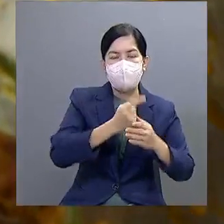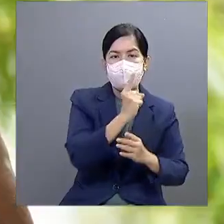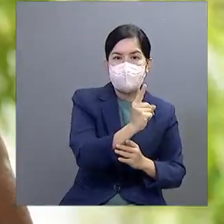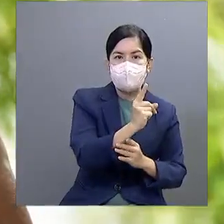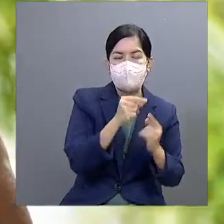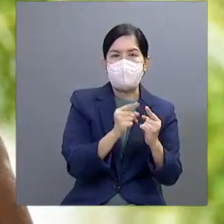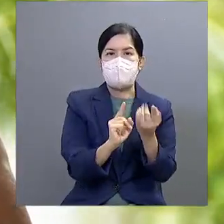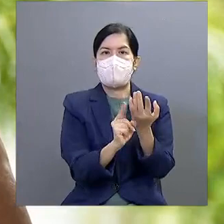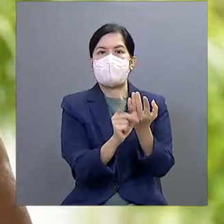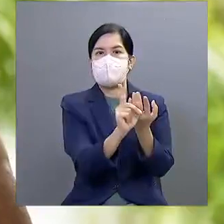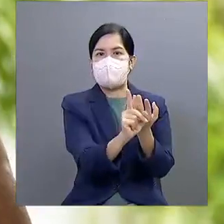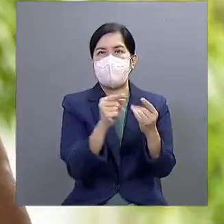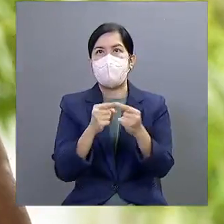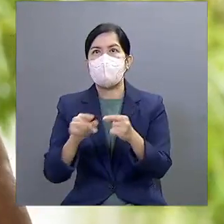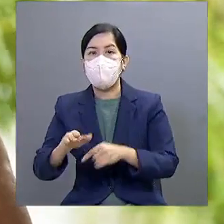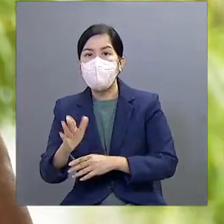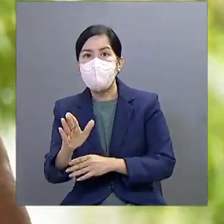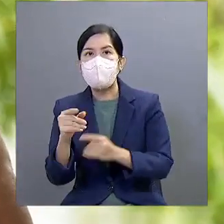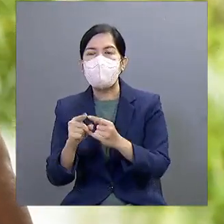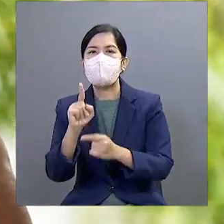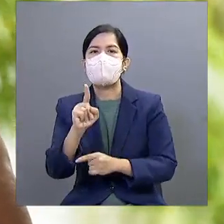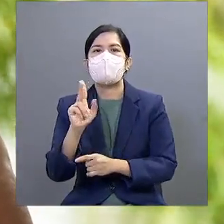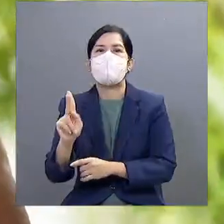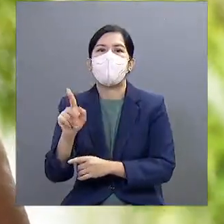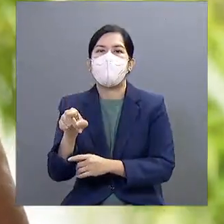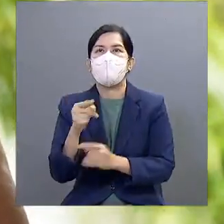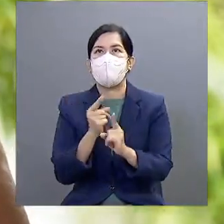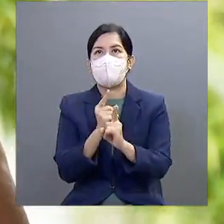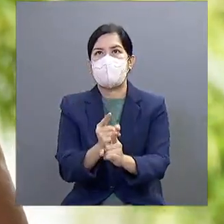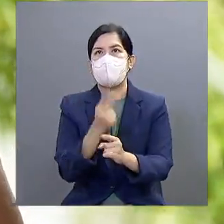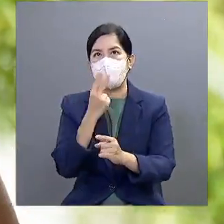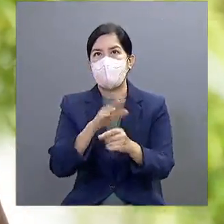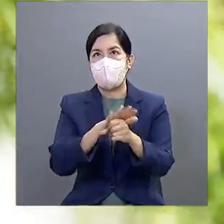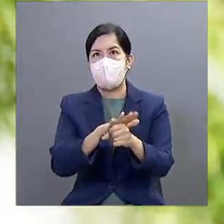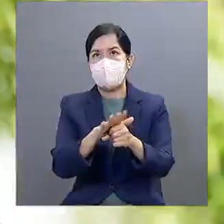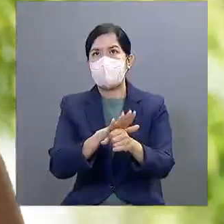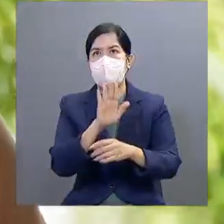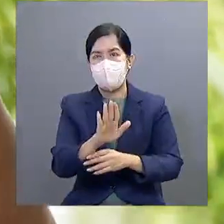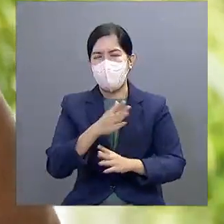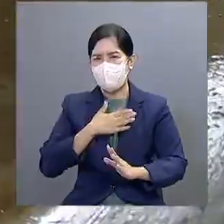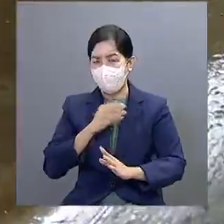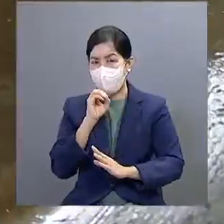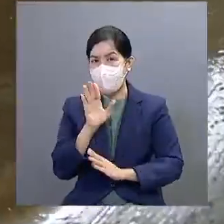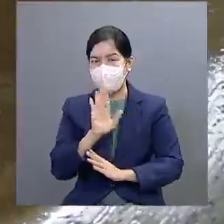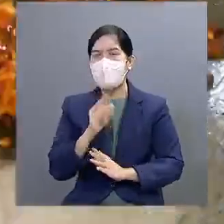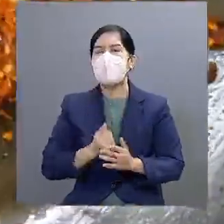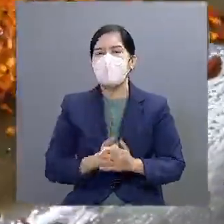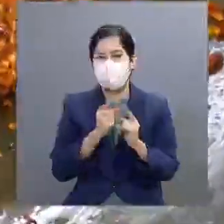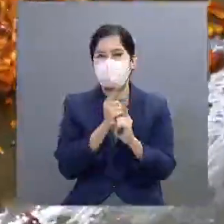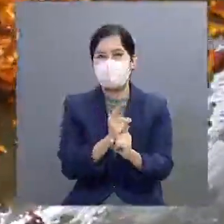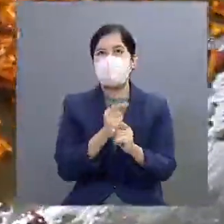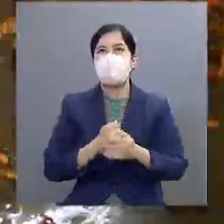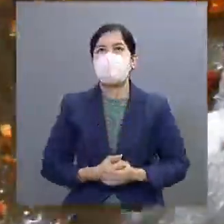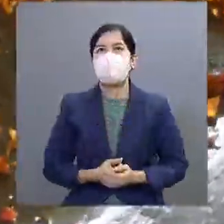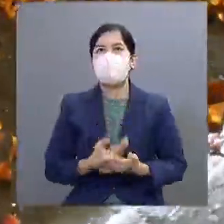แหละเป็นน้ำหมดแหละเอาเรื่องเป็นความพอดีอันนี้ขอสงวนนิดนึงแล้วกันเป็นความพอดีก็บอกแล้วนะทำมาห